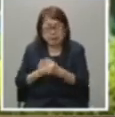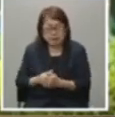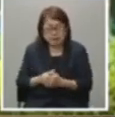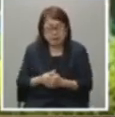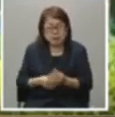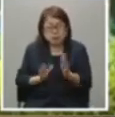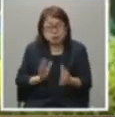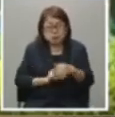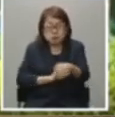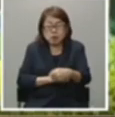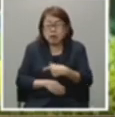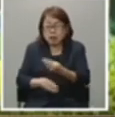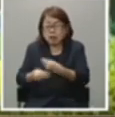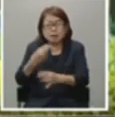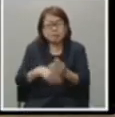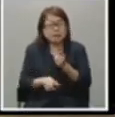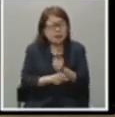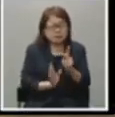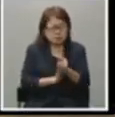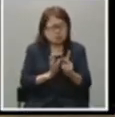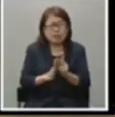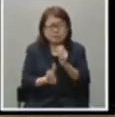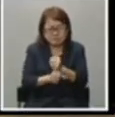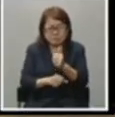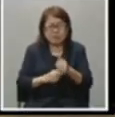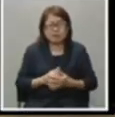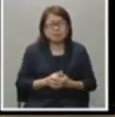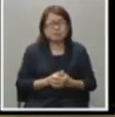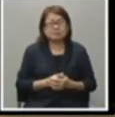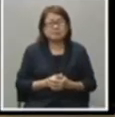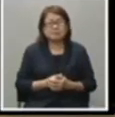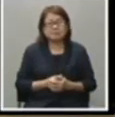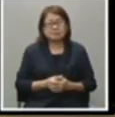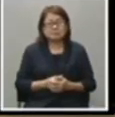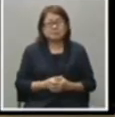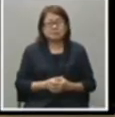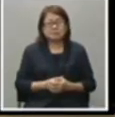ไปก็ผมถามแล้วกฎหมายทำได้